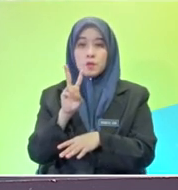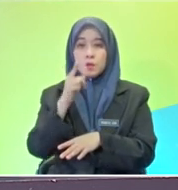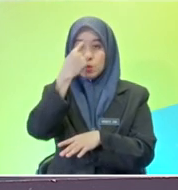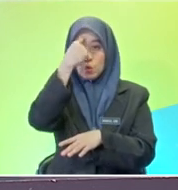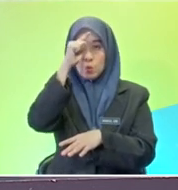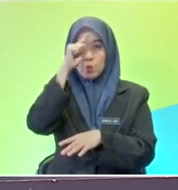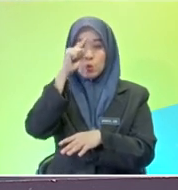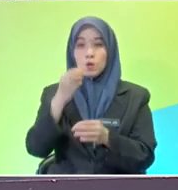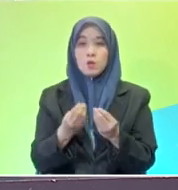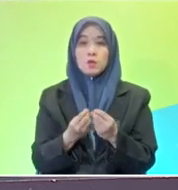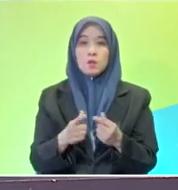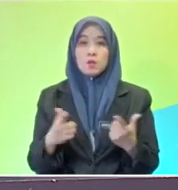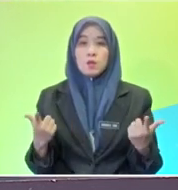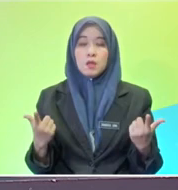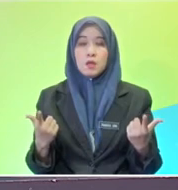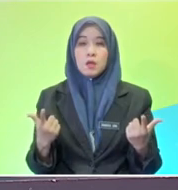liat,